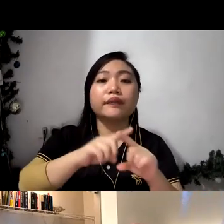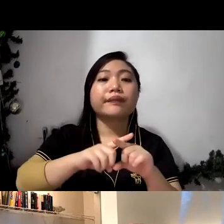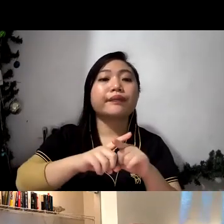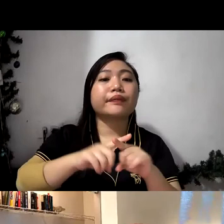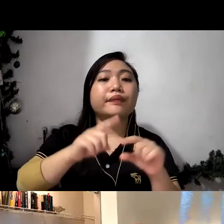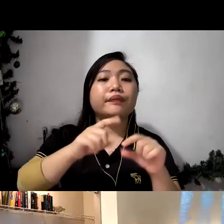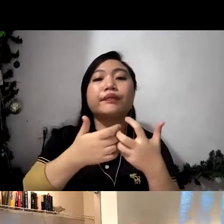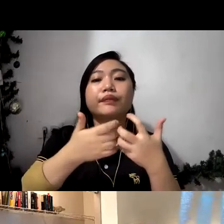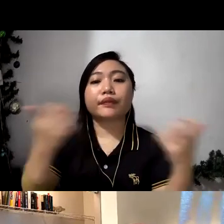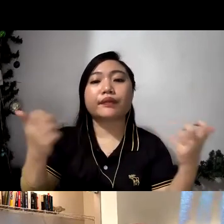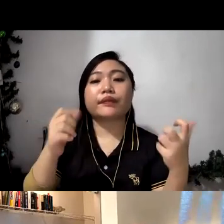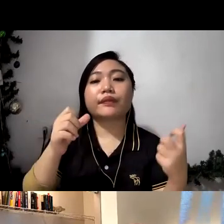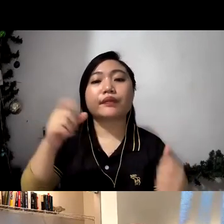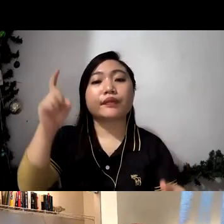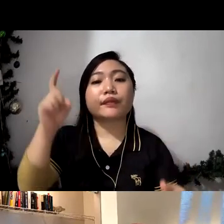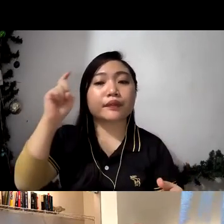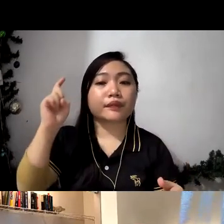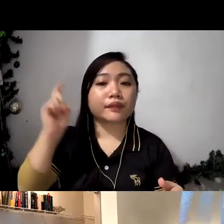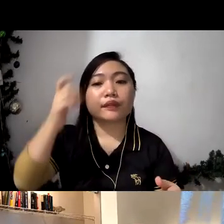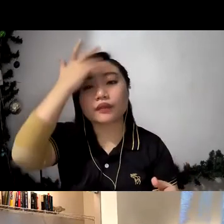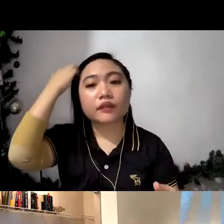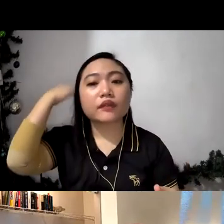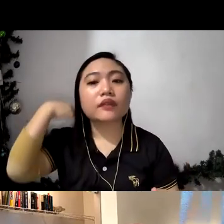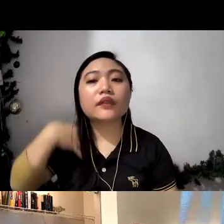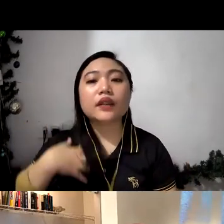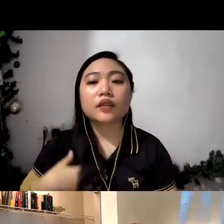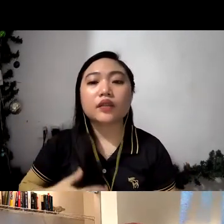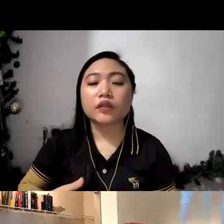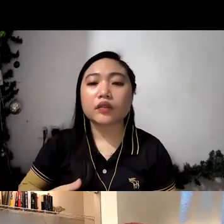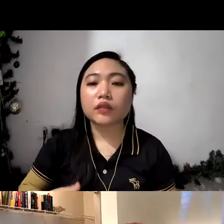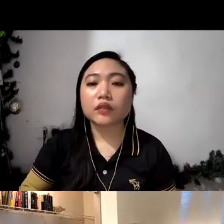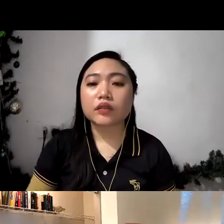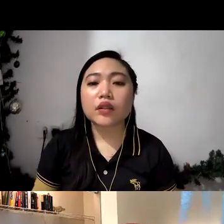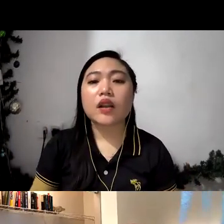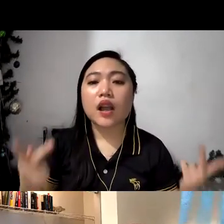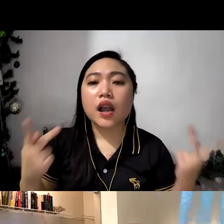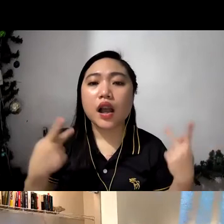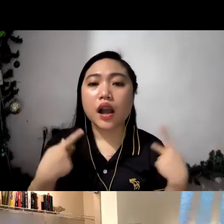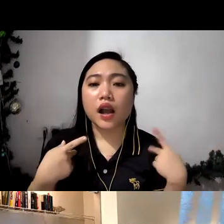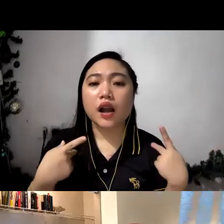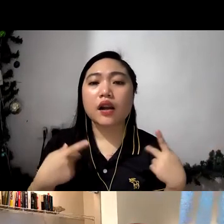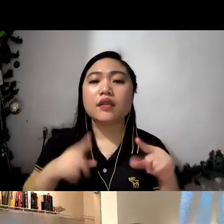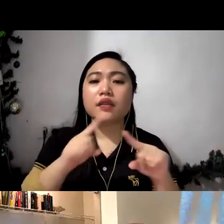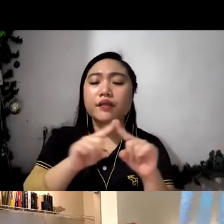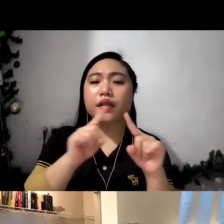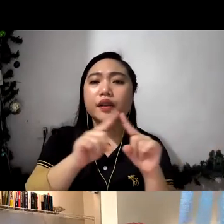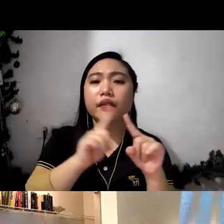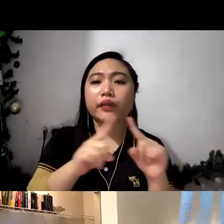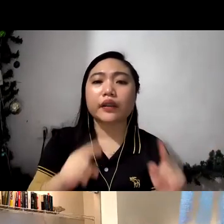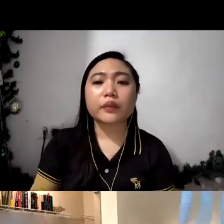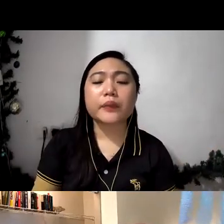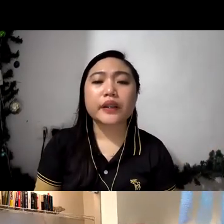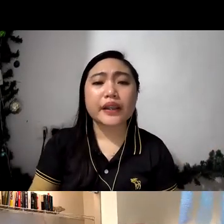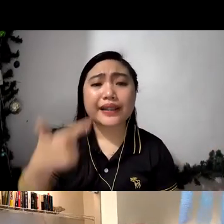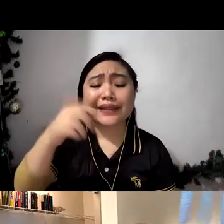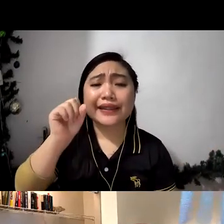usapin na yan, ng sex and gender, yung pagkakaiba, nagkakaroon tayo ng iba't ibang pananaw. Doon nagsisimula. Sa GST kasi,